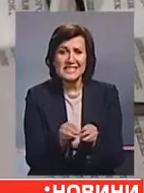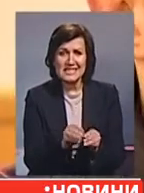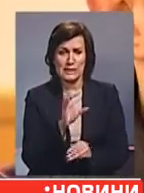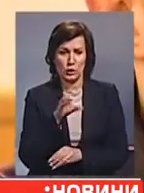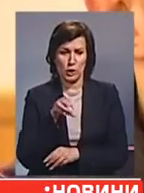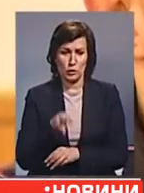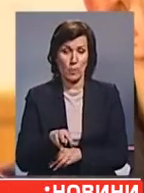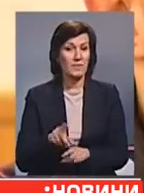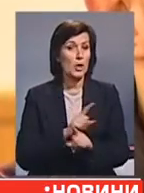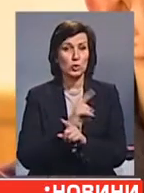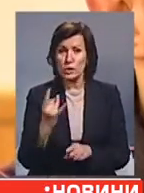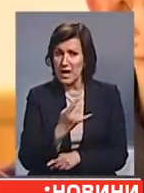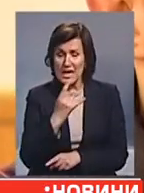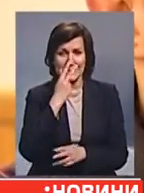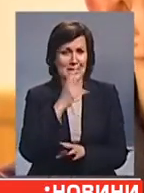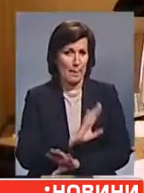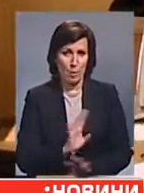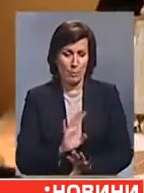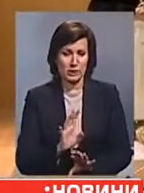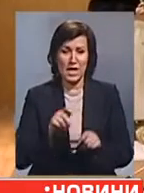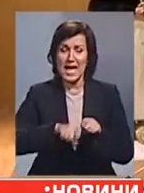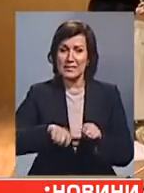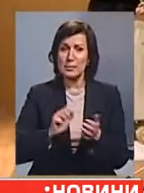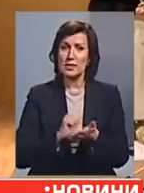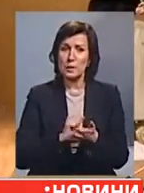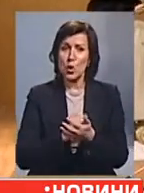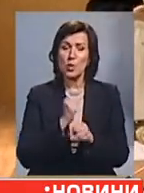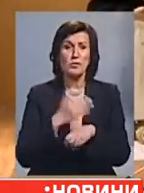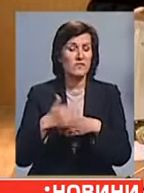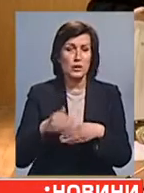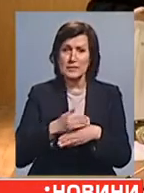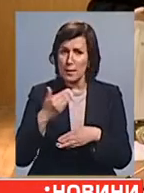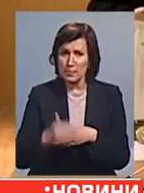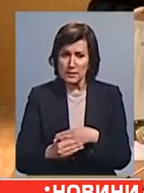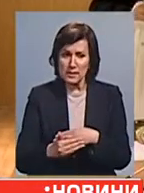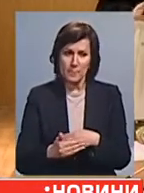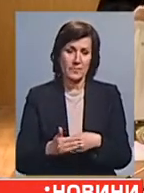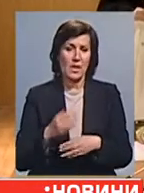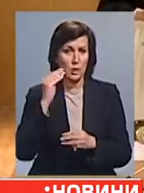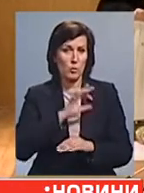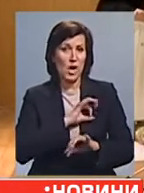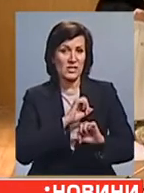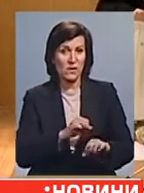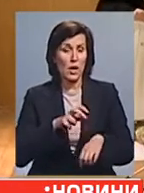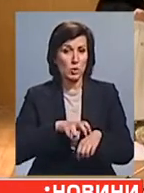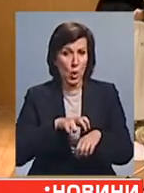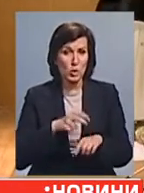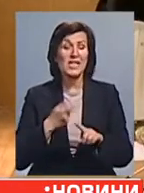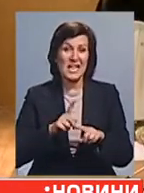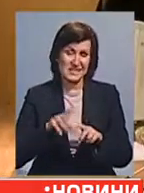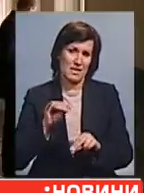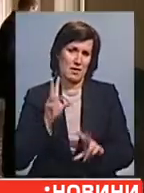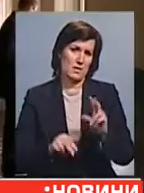Слюсарчуком. Проте жодного разу не побачив. Експертизу диплома робити вже запізно. На думку адвоката, доктор Пі на це й